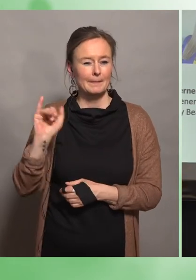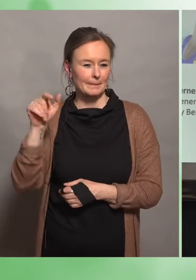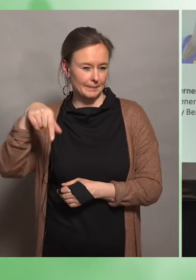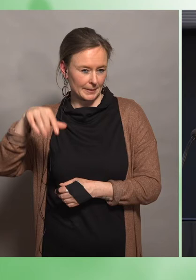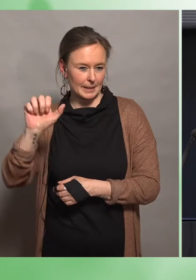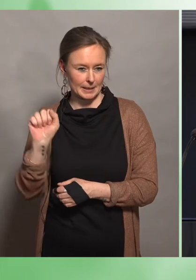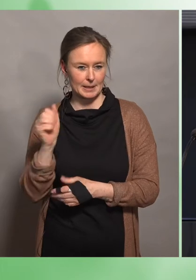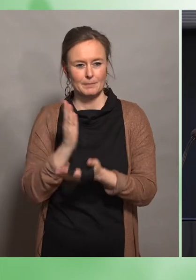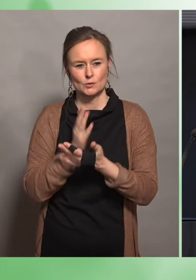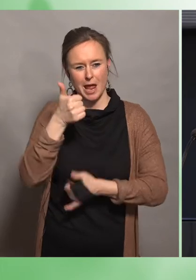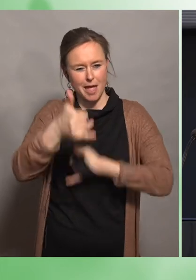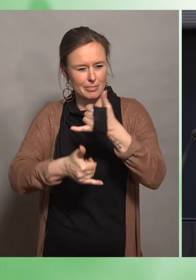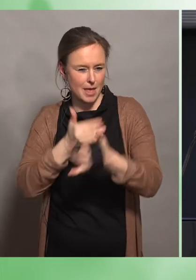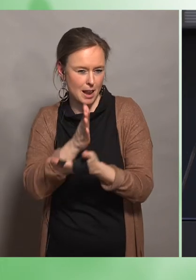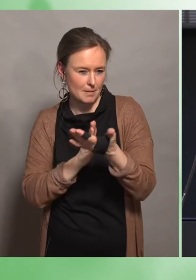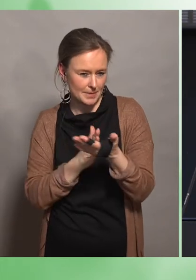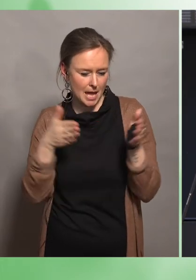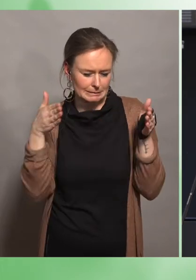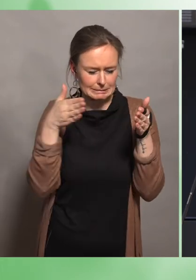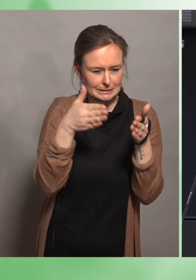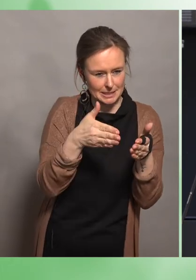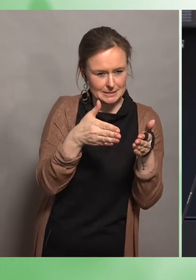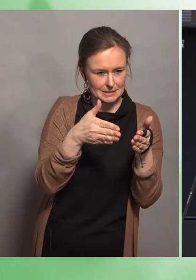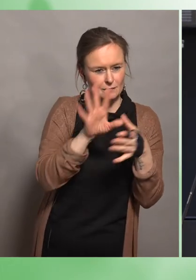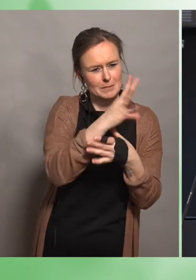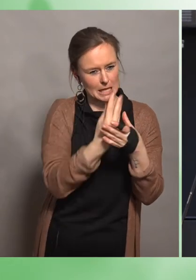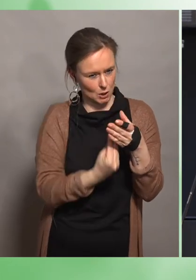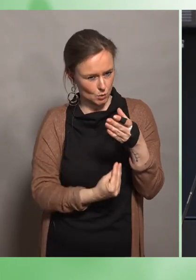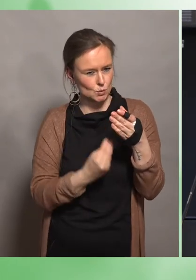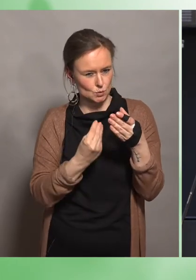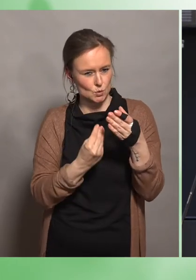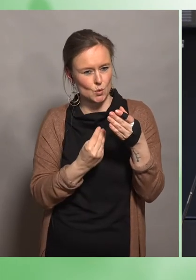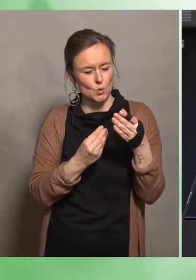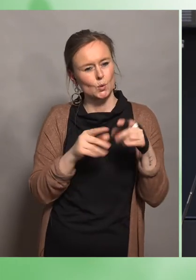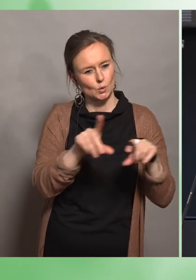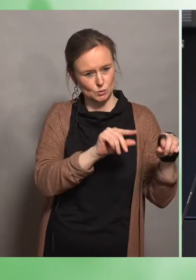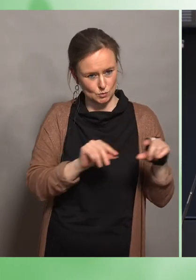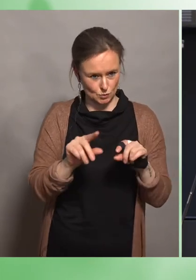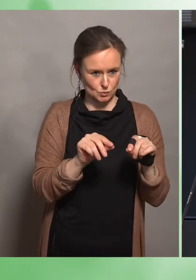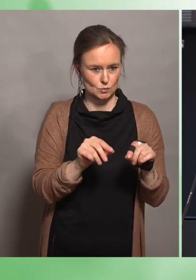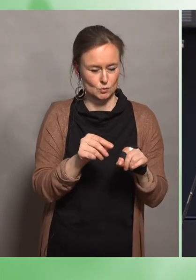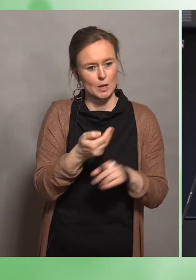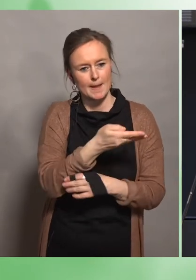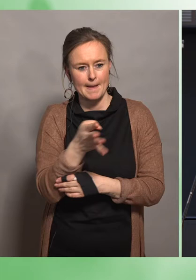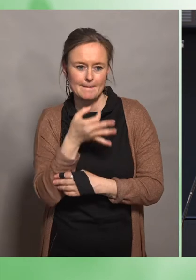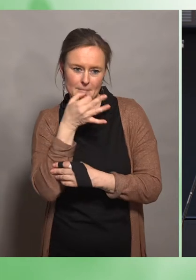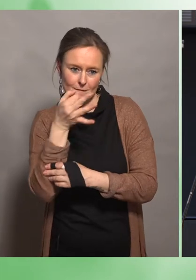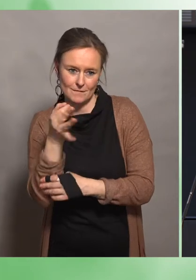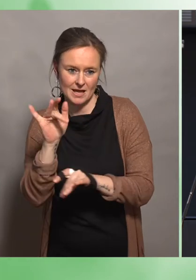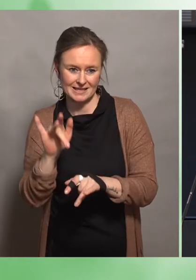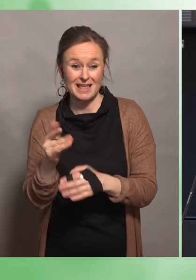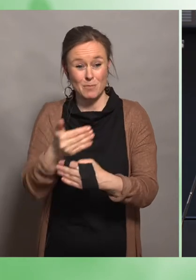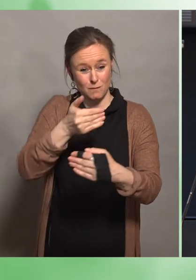seit 1,5 Jahren intensiv mit dem Thema Inklusion. Ich habe ganz viele Fragen an Sie, aber bevor ich Ihnen diese Fragen stellen werde, wollen wir uns ein